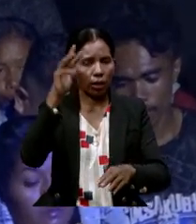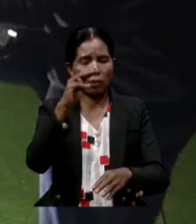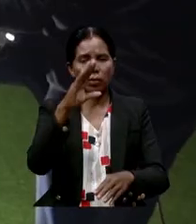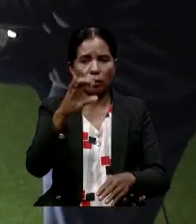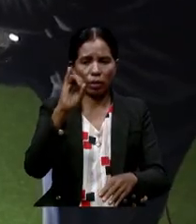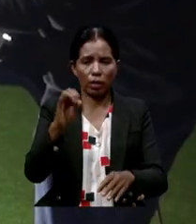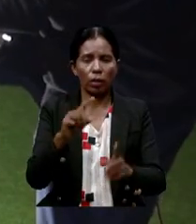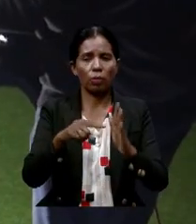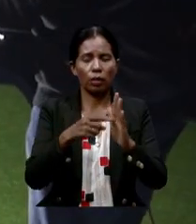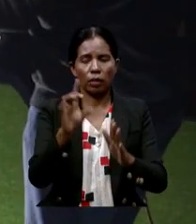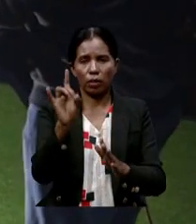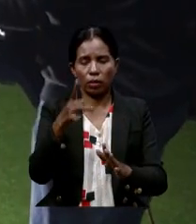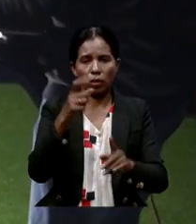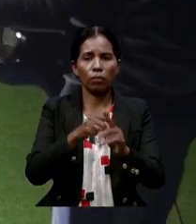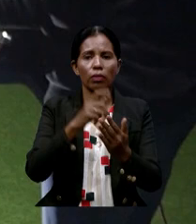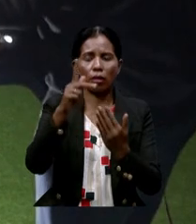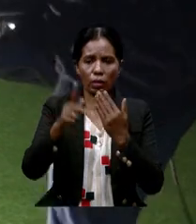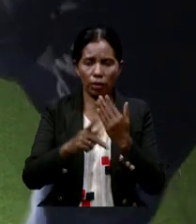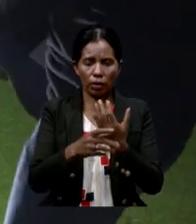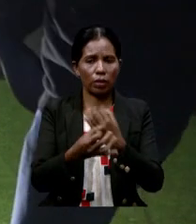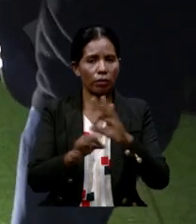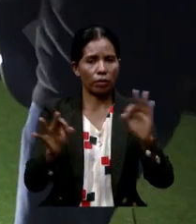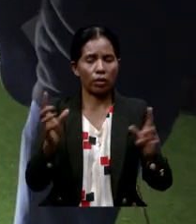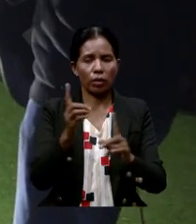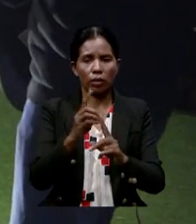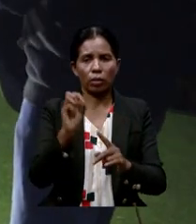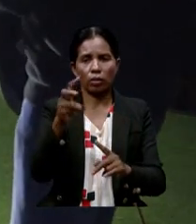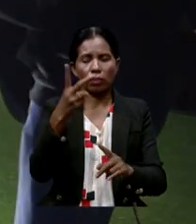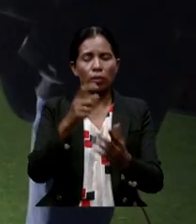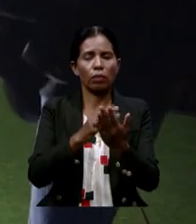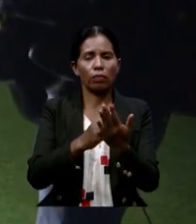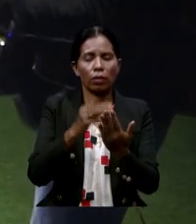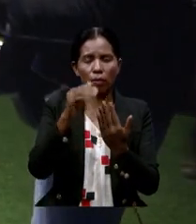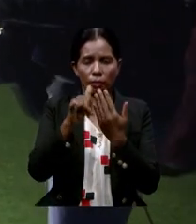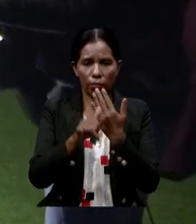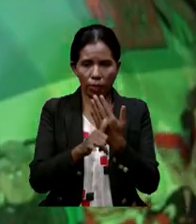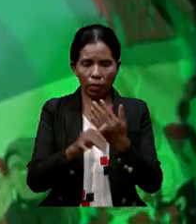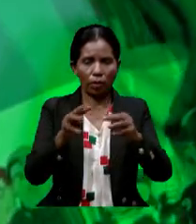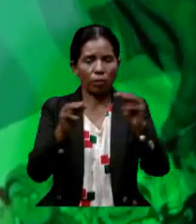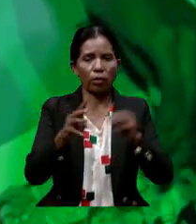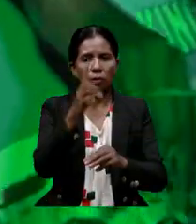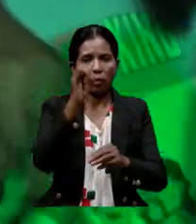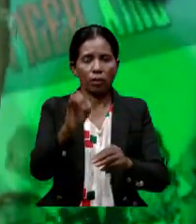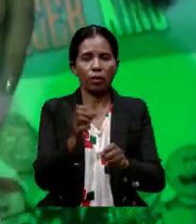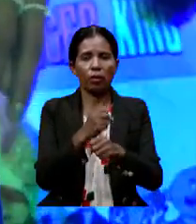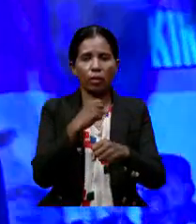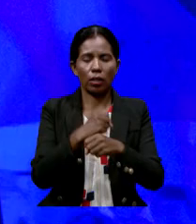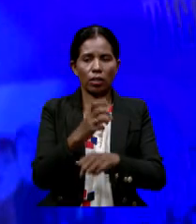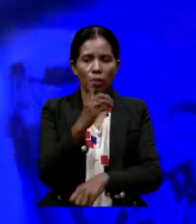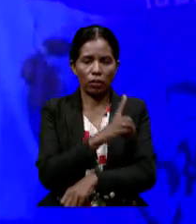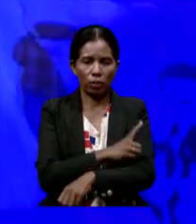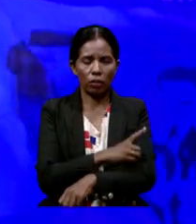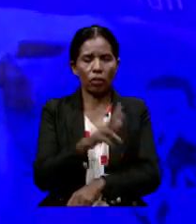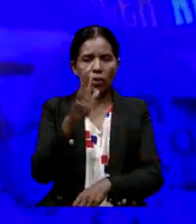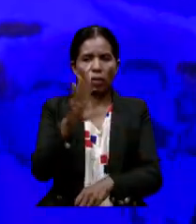lorong sanulu resin walu fulan abril, no termina iha lorong sanulu resin rua fulan mayu, no iha munisipi udili si halau durante lorong nen.